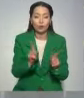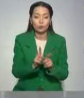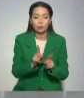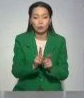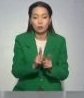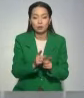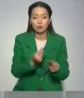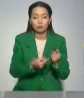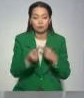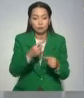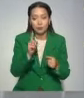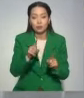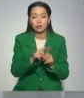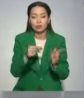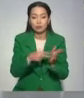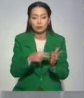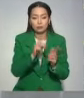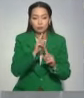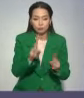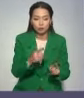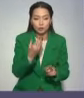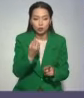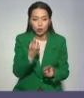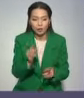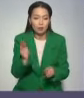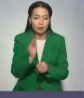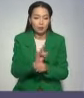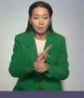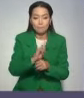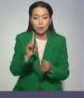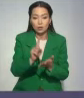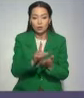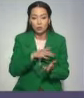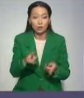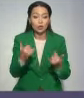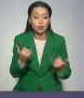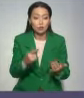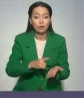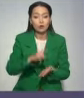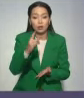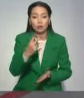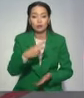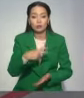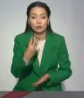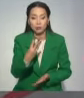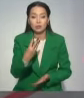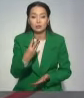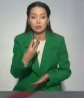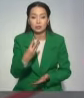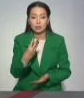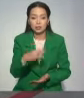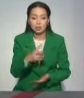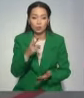в Тайланд соберётся ещё как минимум на один дополнительный самолёт он должен хватит сегодня в 23:30 туры